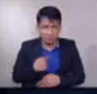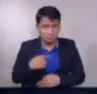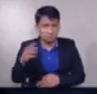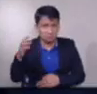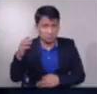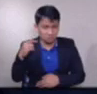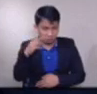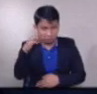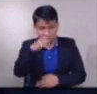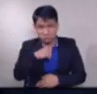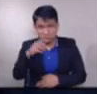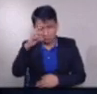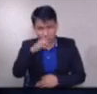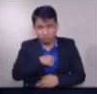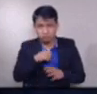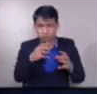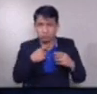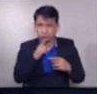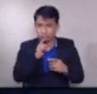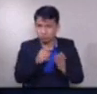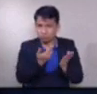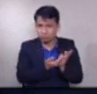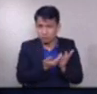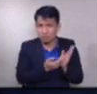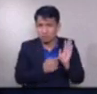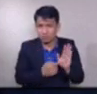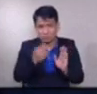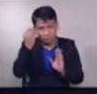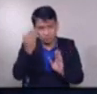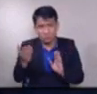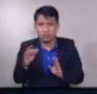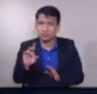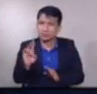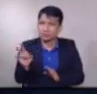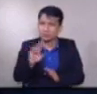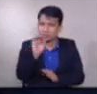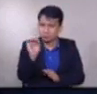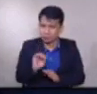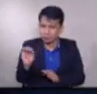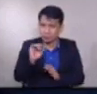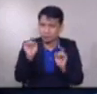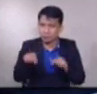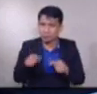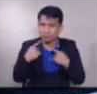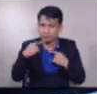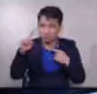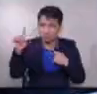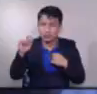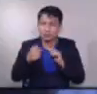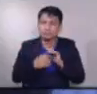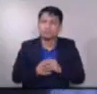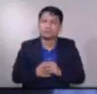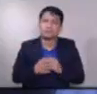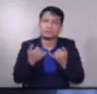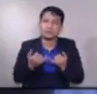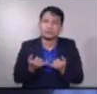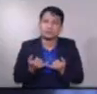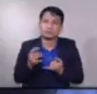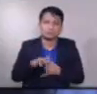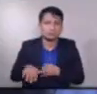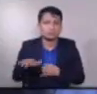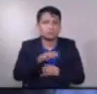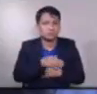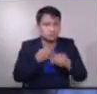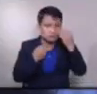na gano'n na makukuha mo man lang ang, sabihin na natin, 70% of that para manalo ka. Oo. We have an assumption kasi we